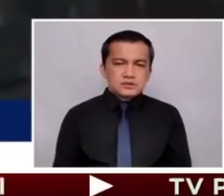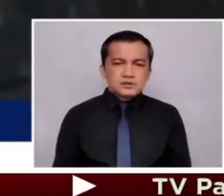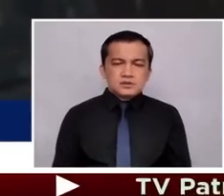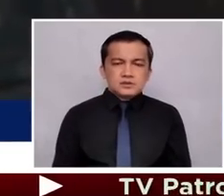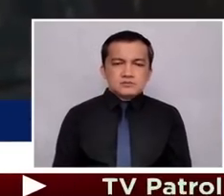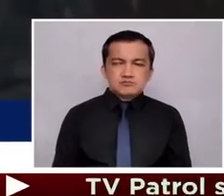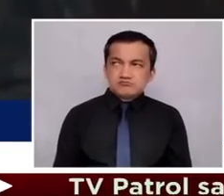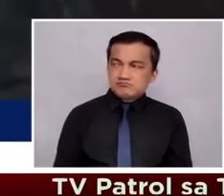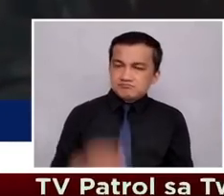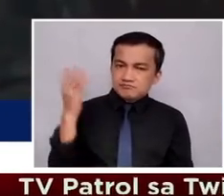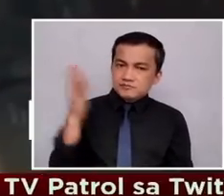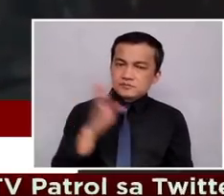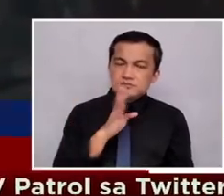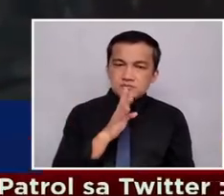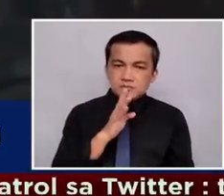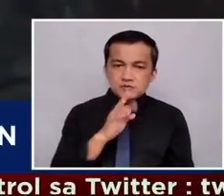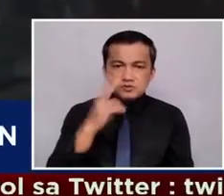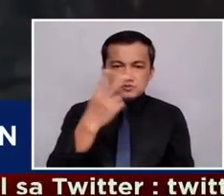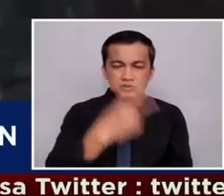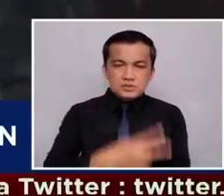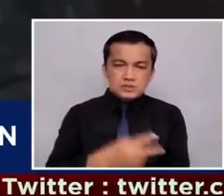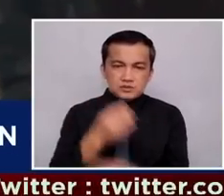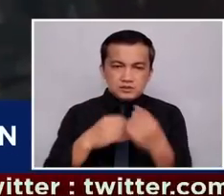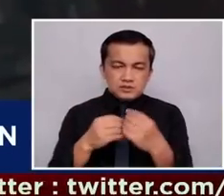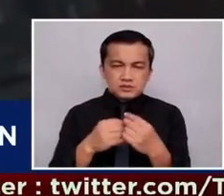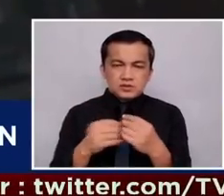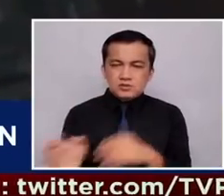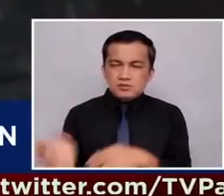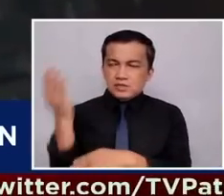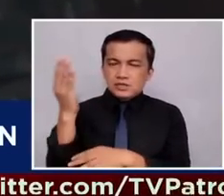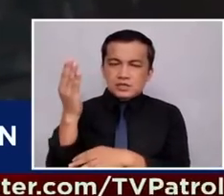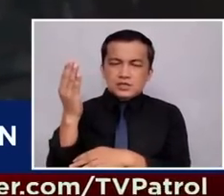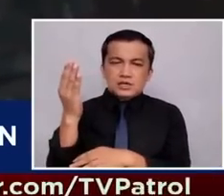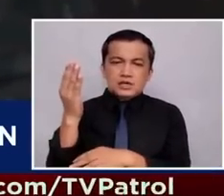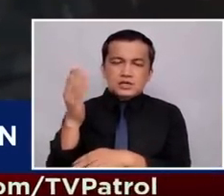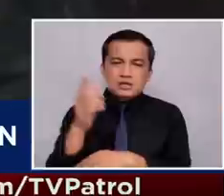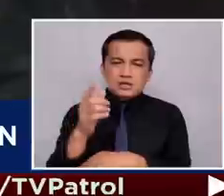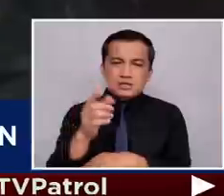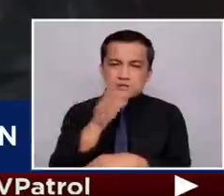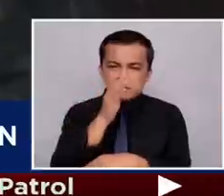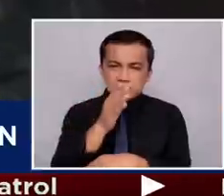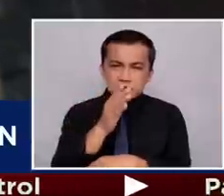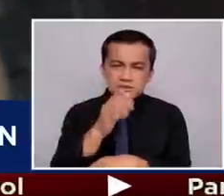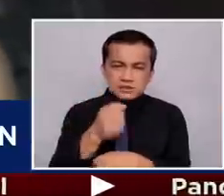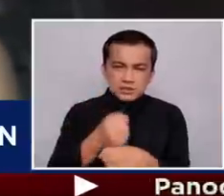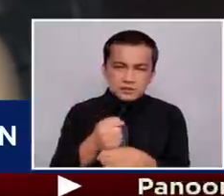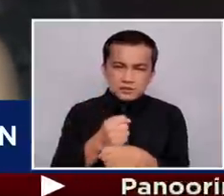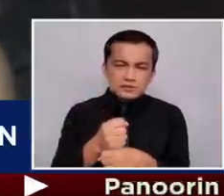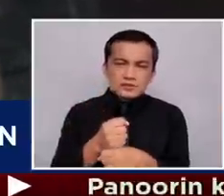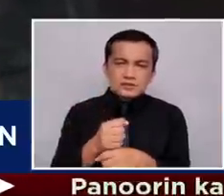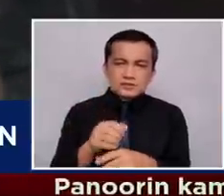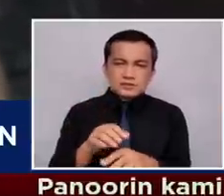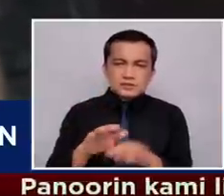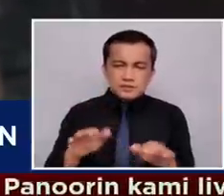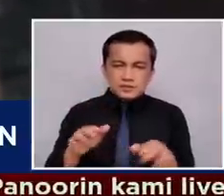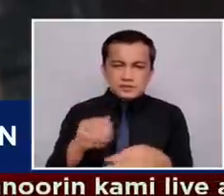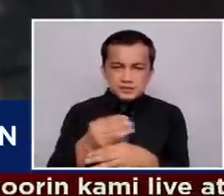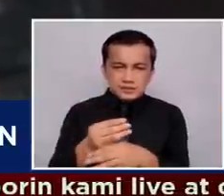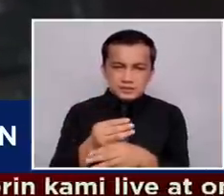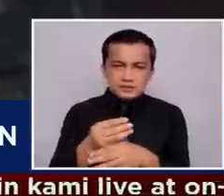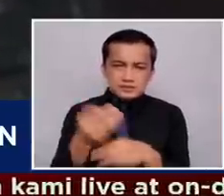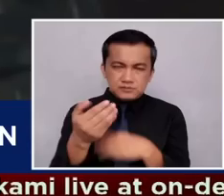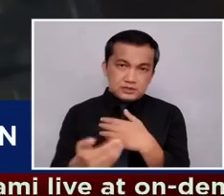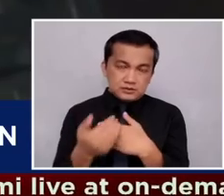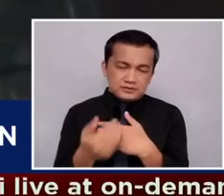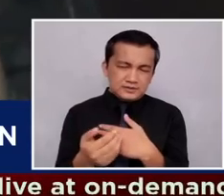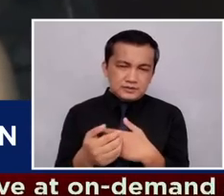kumakain. Kasi nga po sa umaga, sa almusal, kapit tinapay sa mga bata, gatas lang yun po talaga, tsaka ano, tinapay para po,